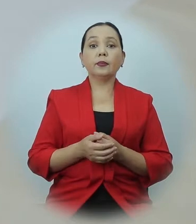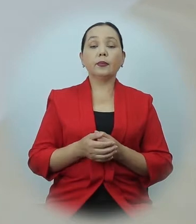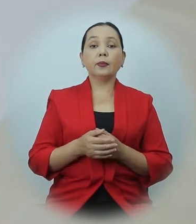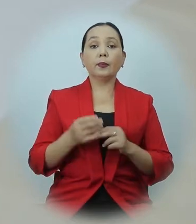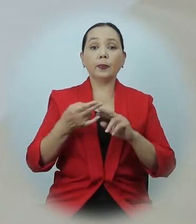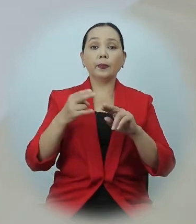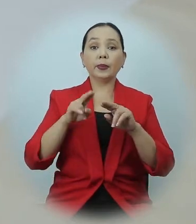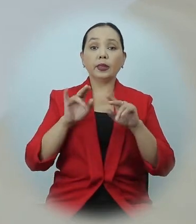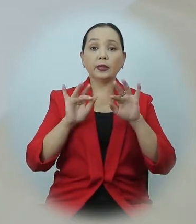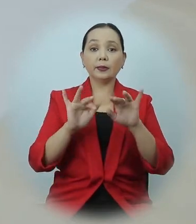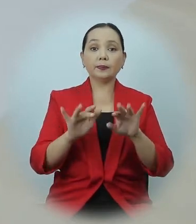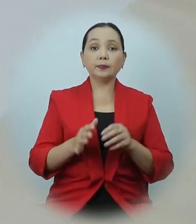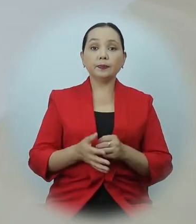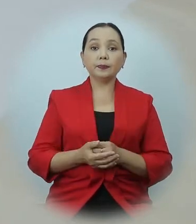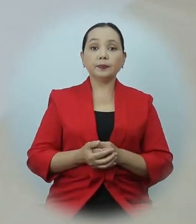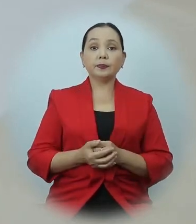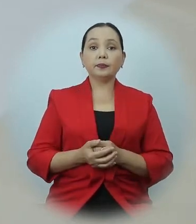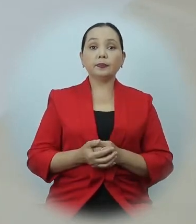закругляем.